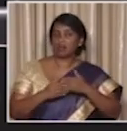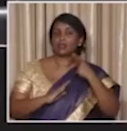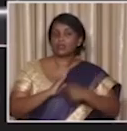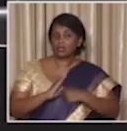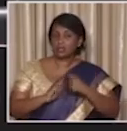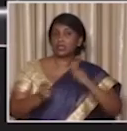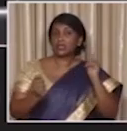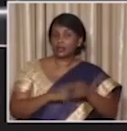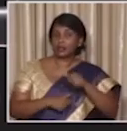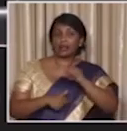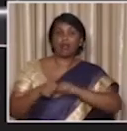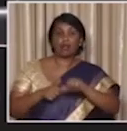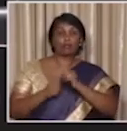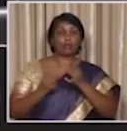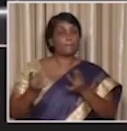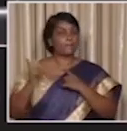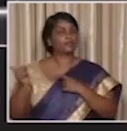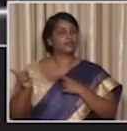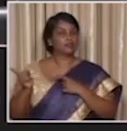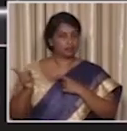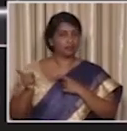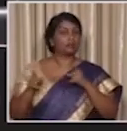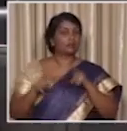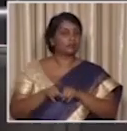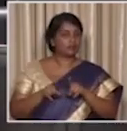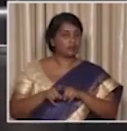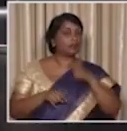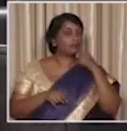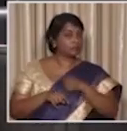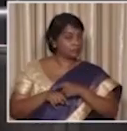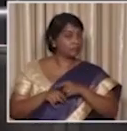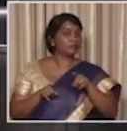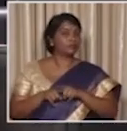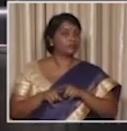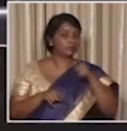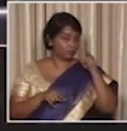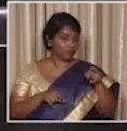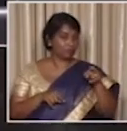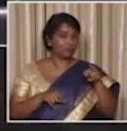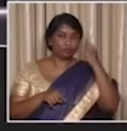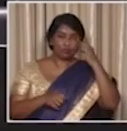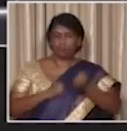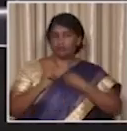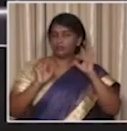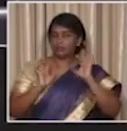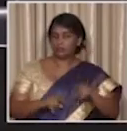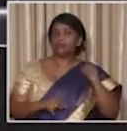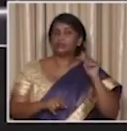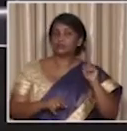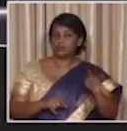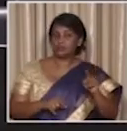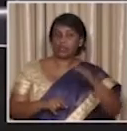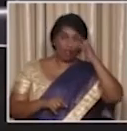ලංකා ක්‍රිකට් ආයතනයට පිරිසිදු වෙන්න. ඒක නිසා ඒ නිසා ඔබතුමා ඒකට කලබල වෙන්න එපා